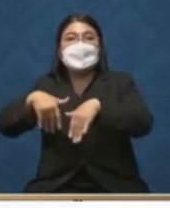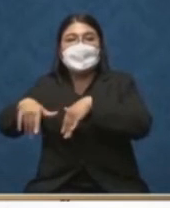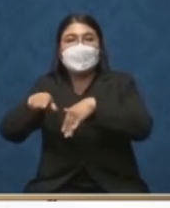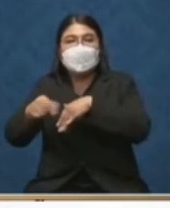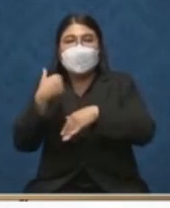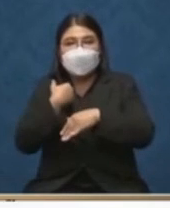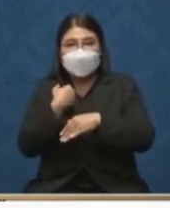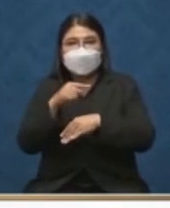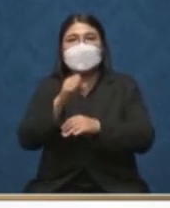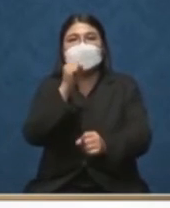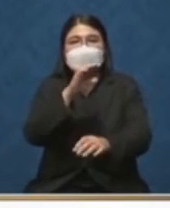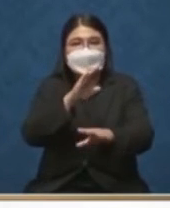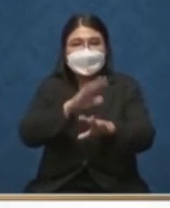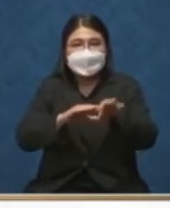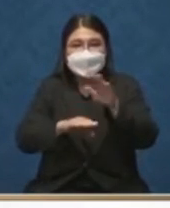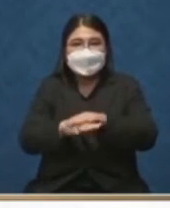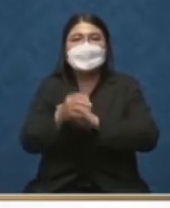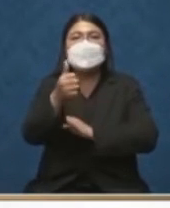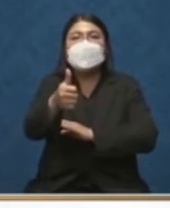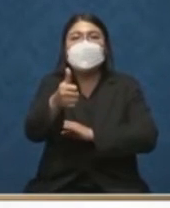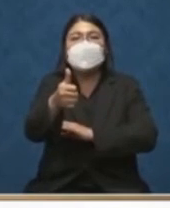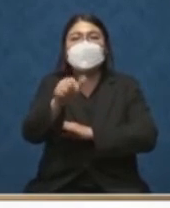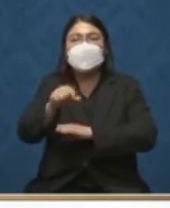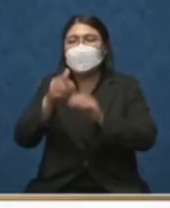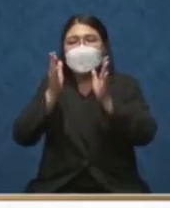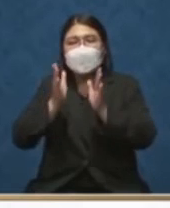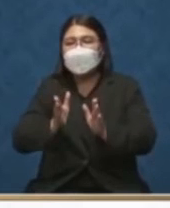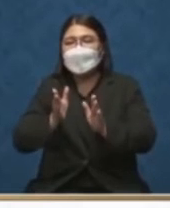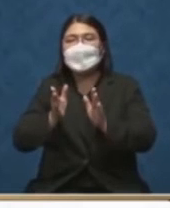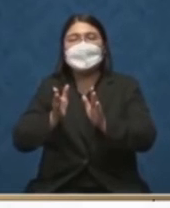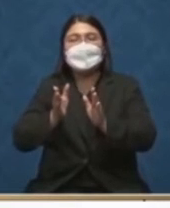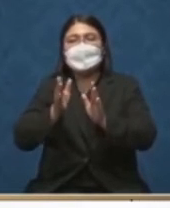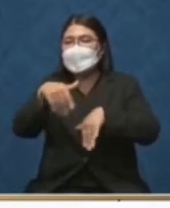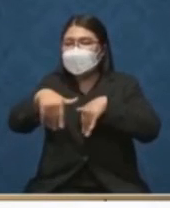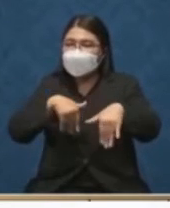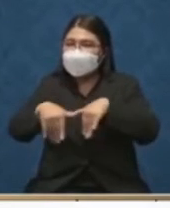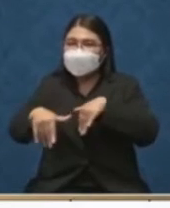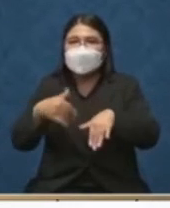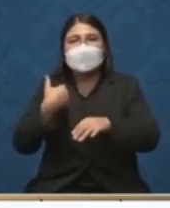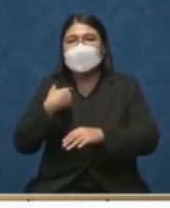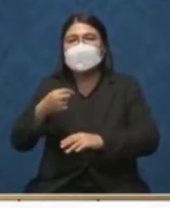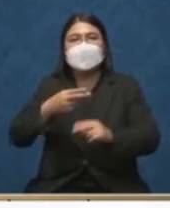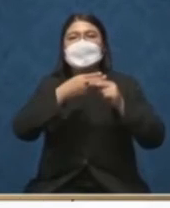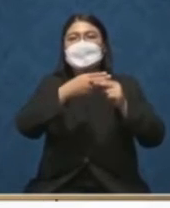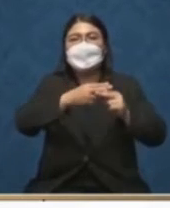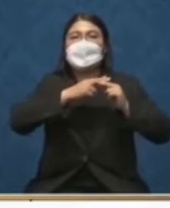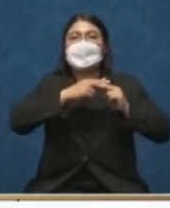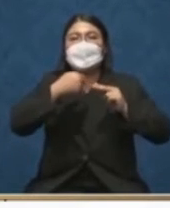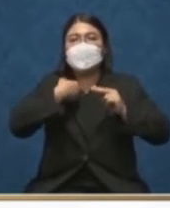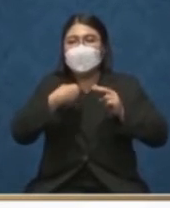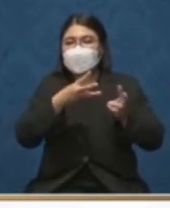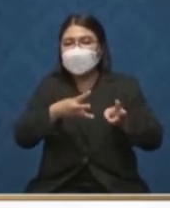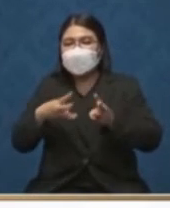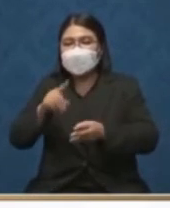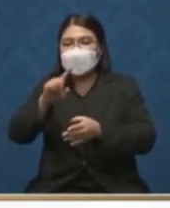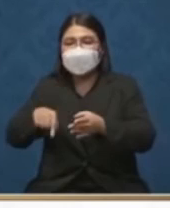ต่อท่านประธานเมื่อกี้ก็คือว่าจะต้องเป็นรัฐธรรมนูญที่ประชาชนสัมผัสได้ประชาชนใน